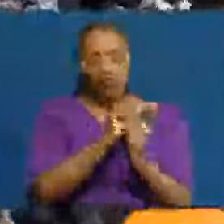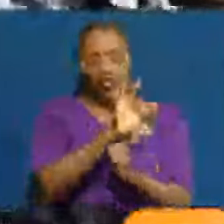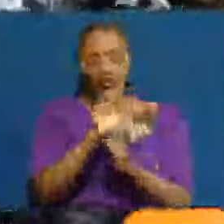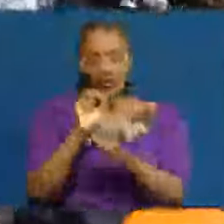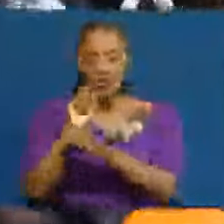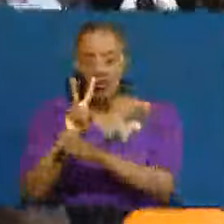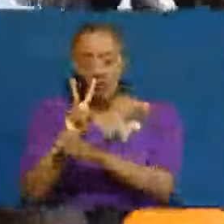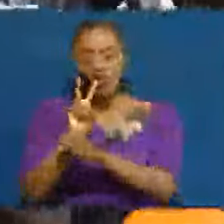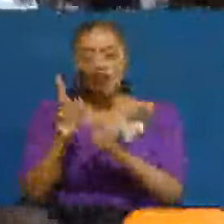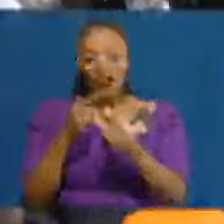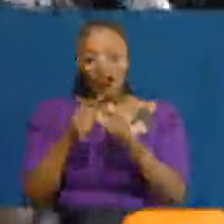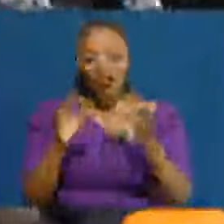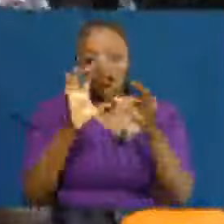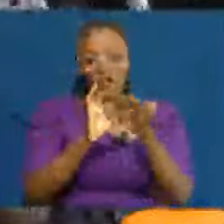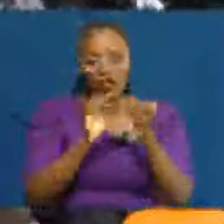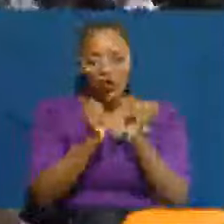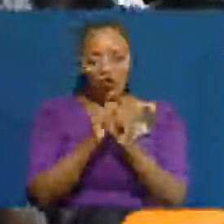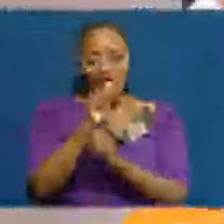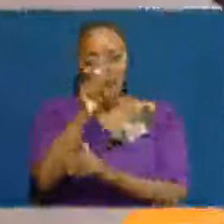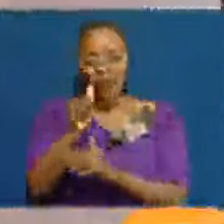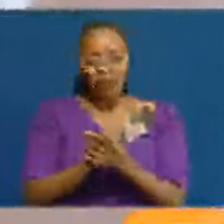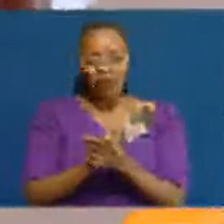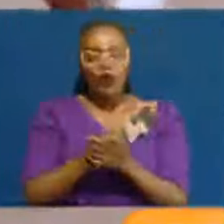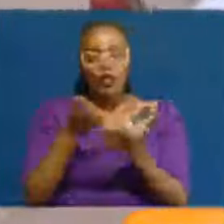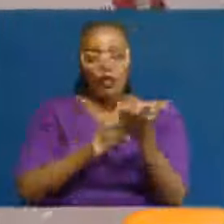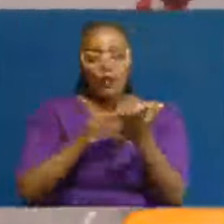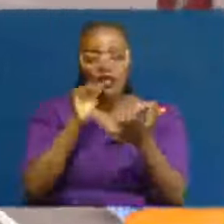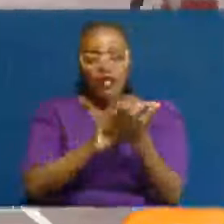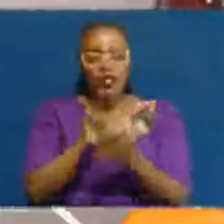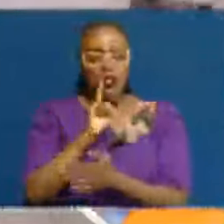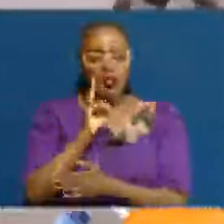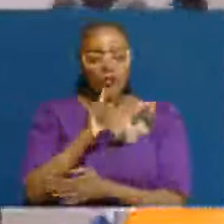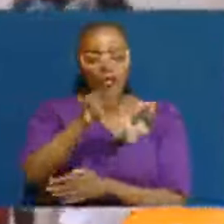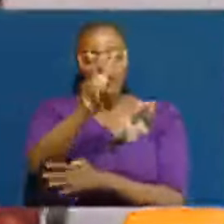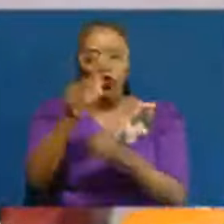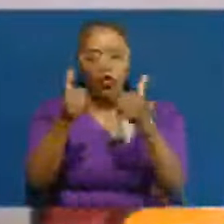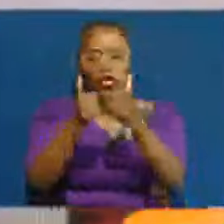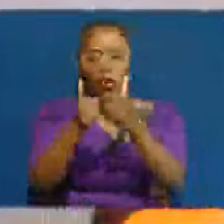12 na kuibuka na ushindi muhimu. Timu hizo zitarudiana tena hapo kesho kwenye mchezo wa pili.